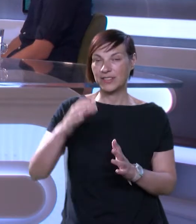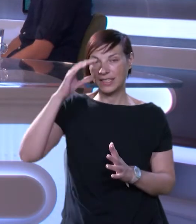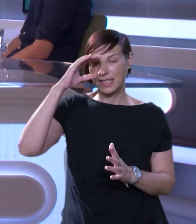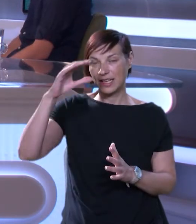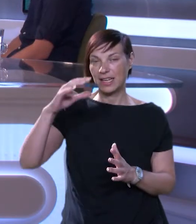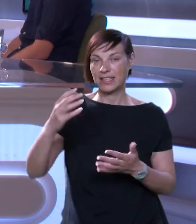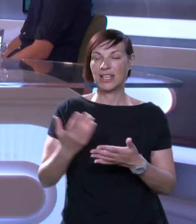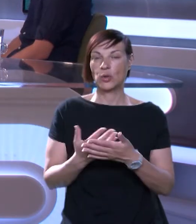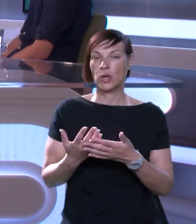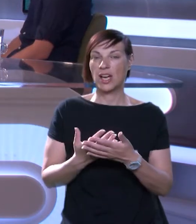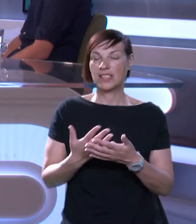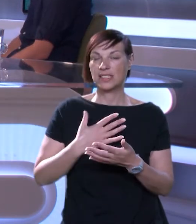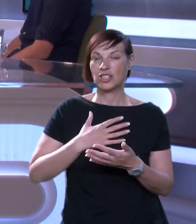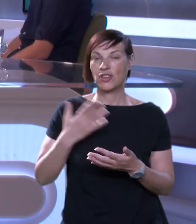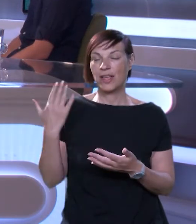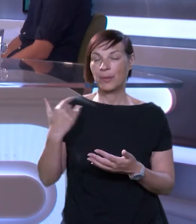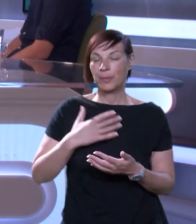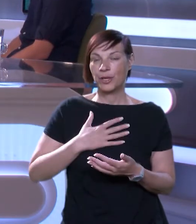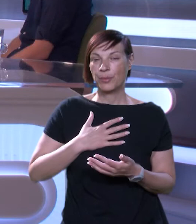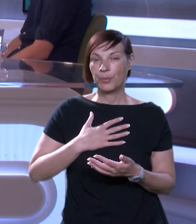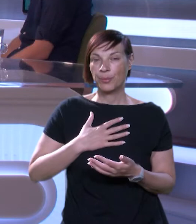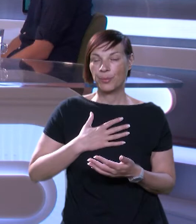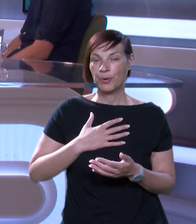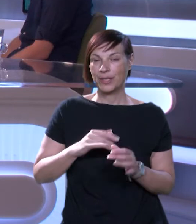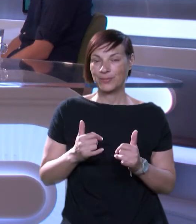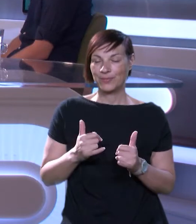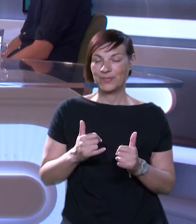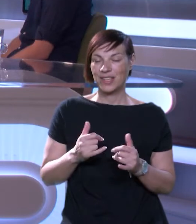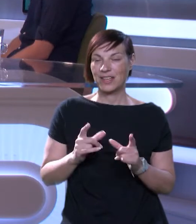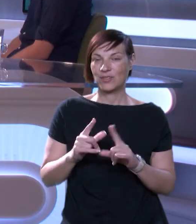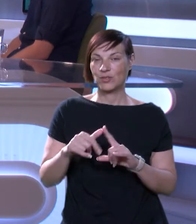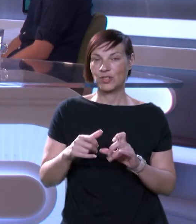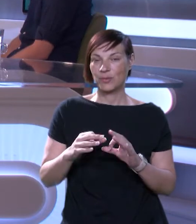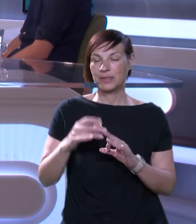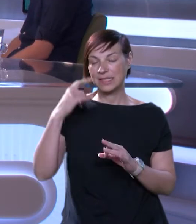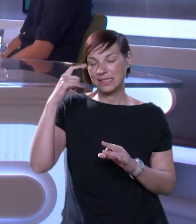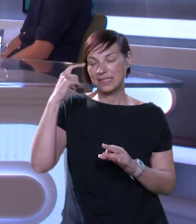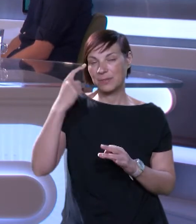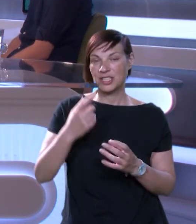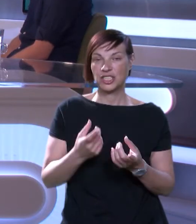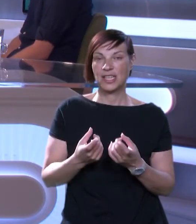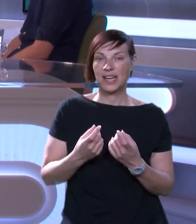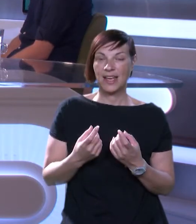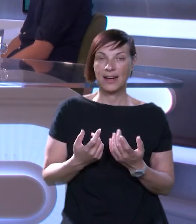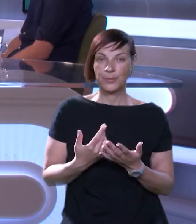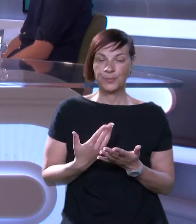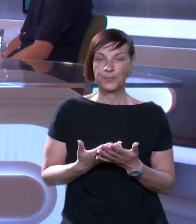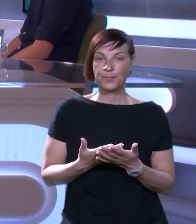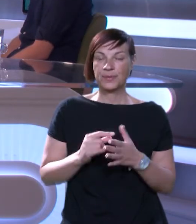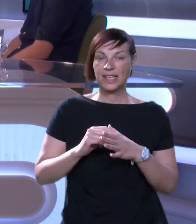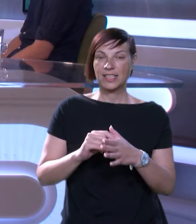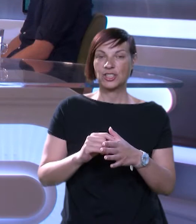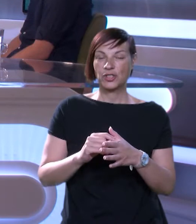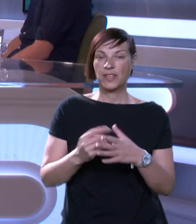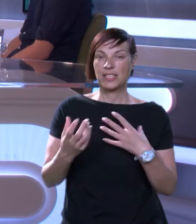da gledaju kazalište. Mislim, to je bio neki moj, naravno, utopijski, izmaštani, ali ono da ih da